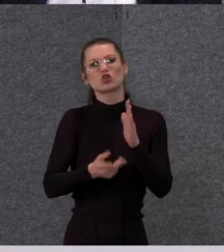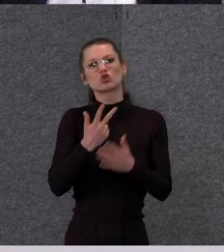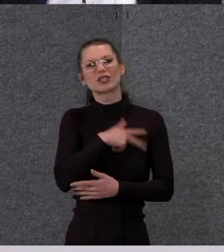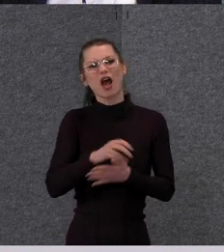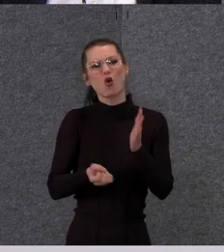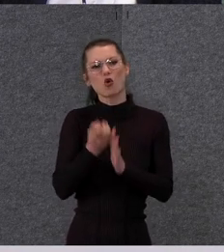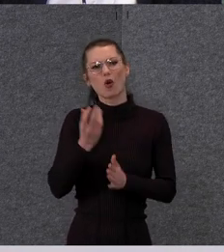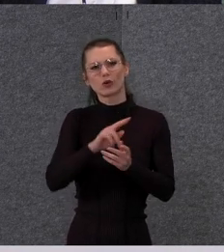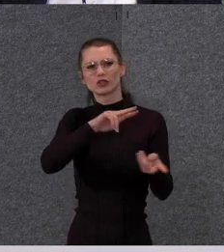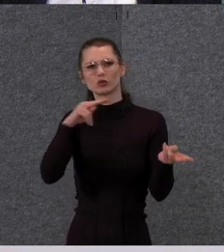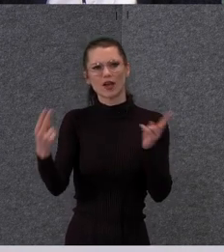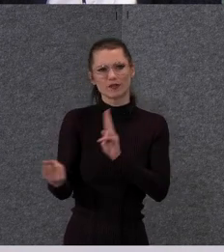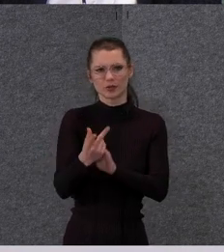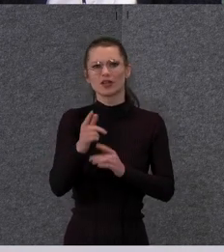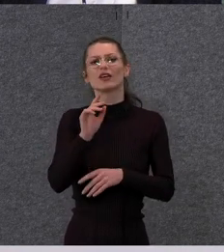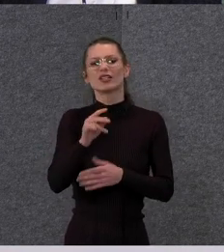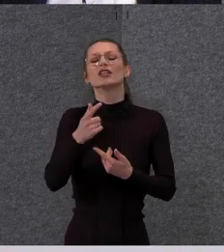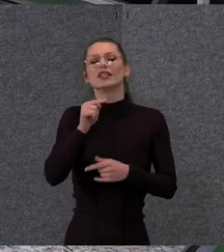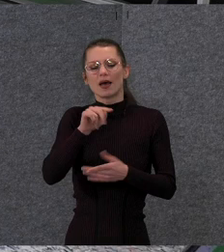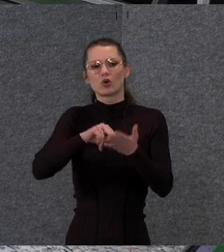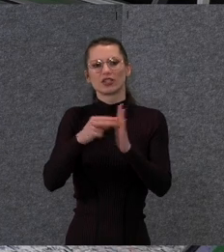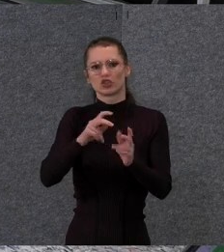in der konkreten politischen Umsetzung?